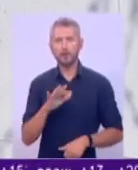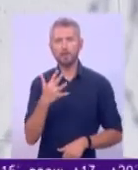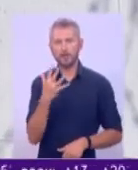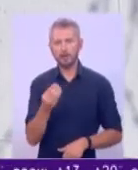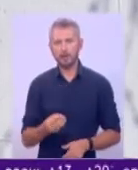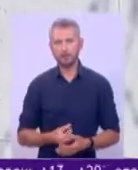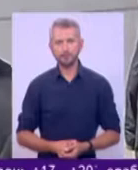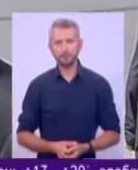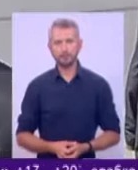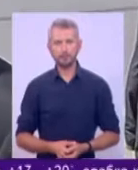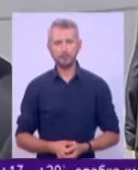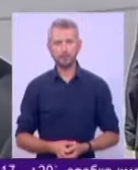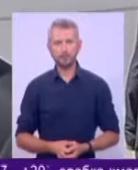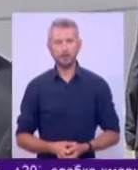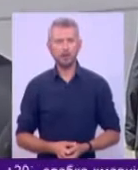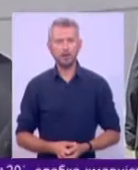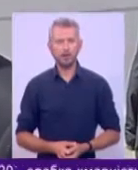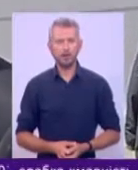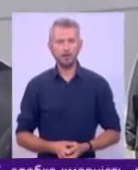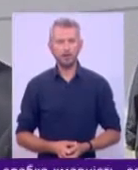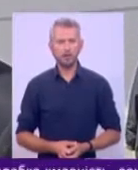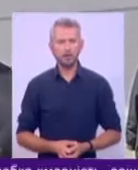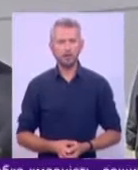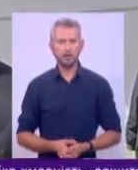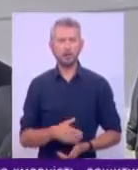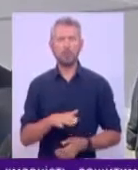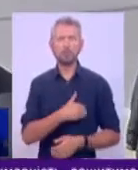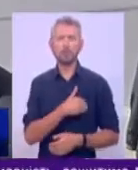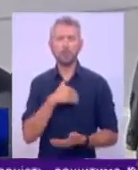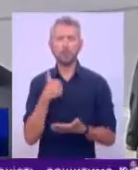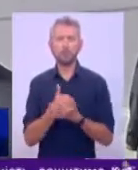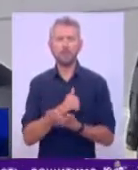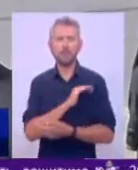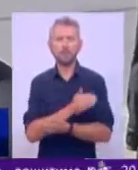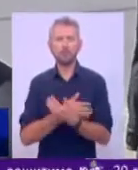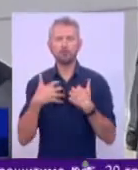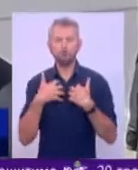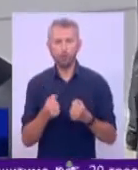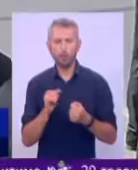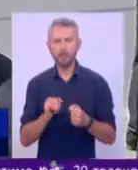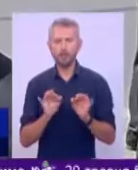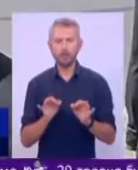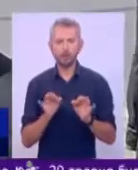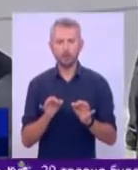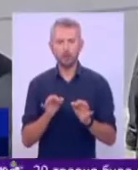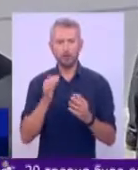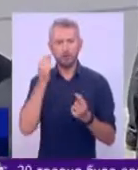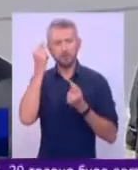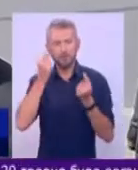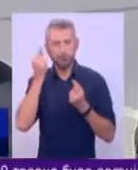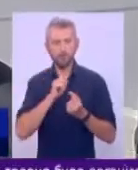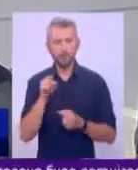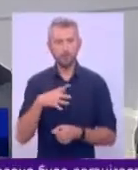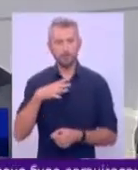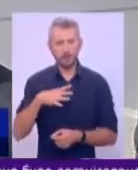день. Бажаю там головне здоров'я фізичного, ну і звісно психологічного, щоб він